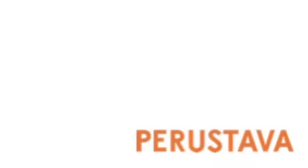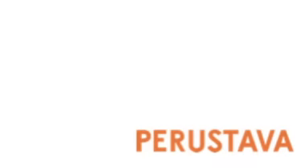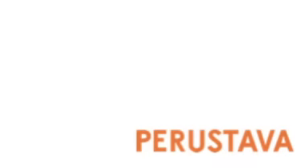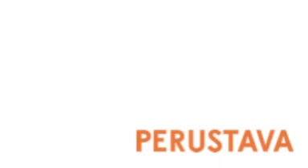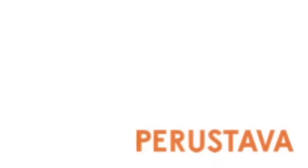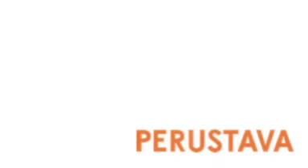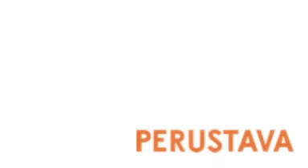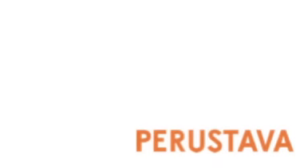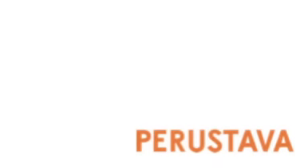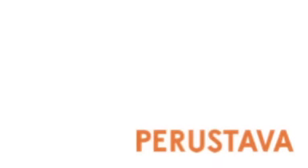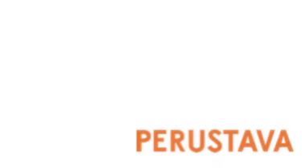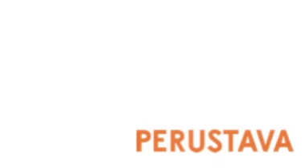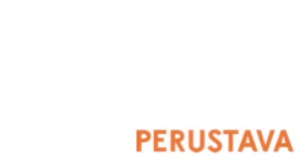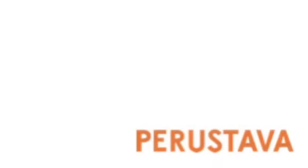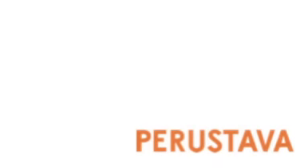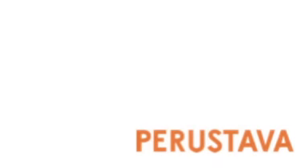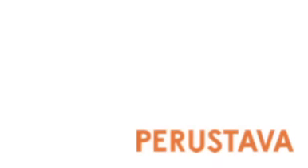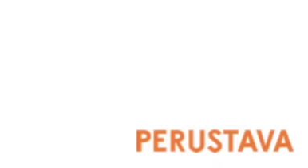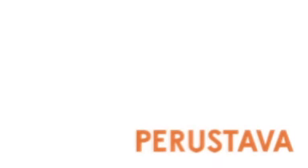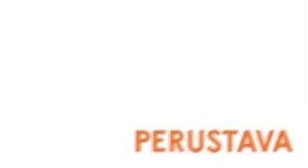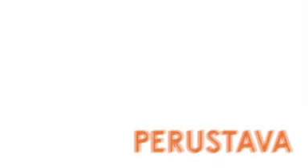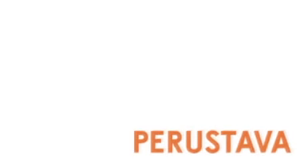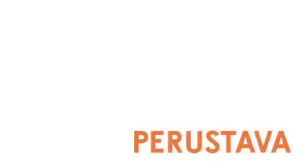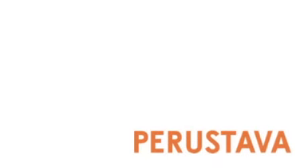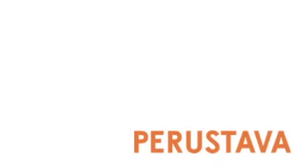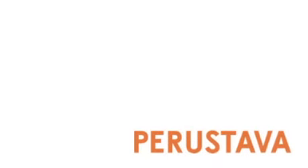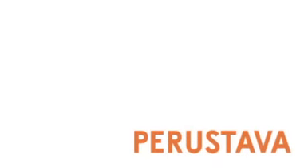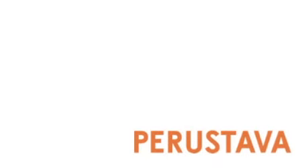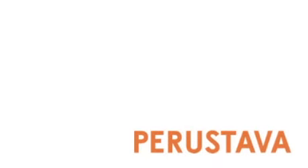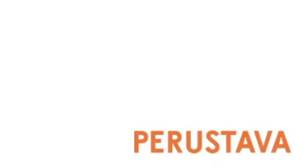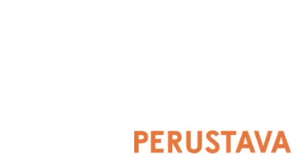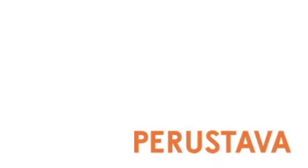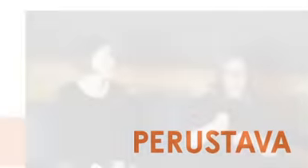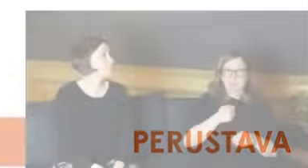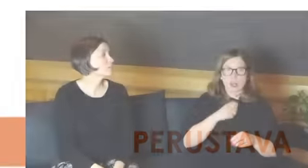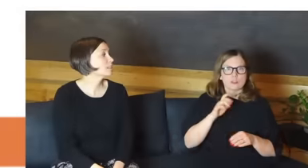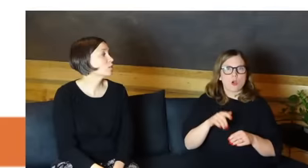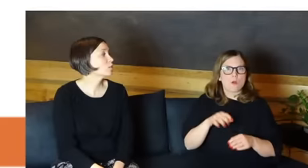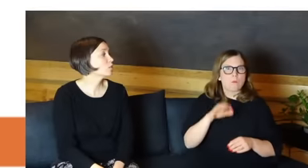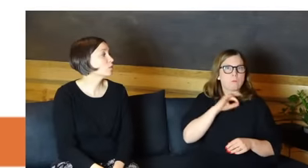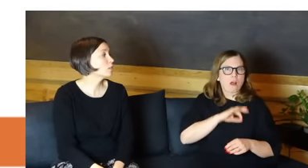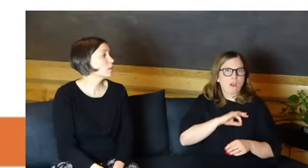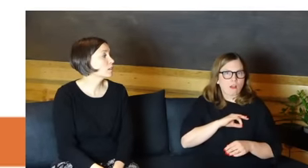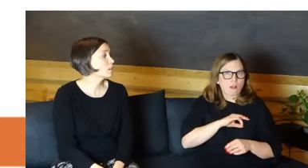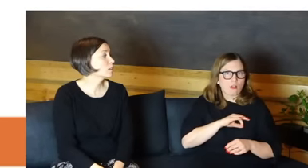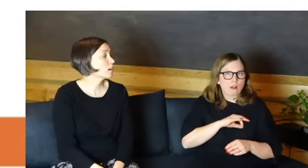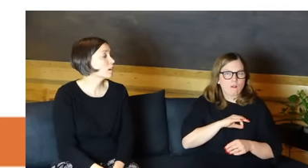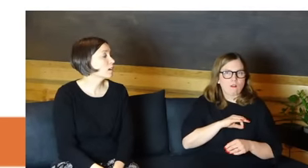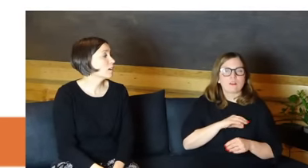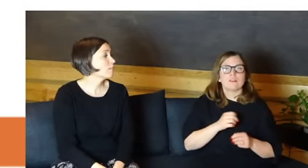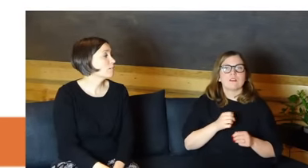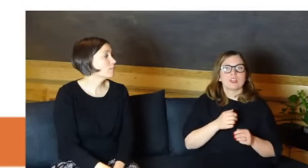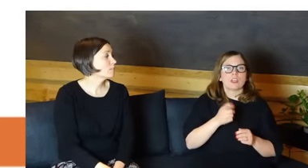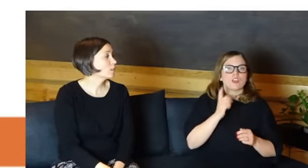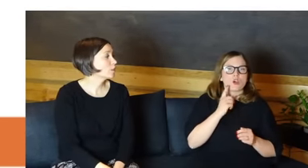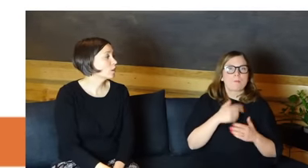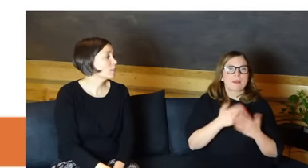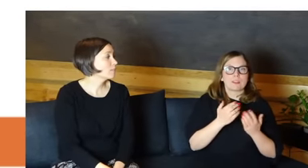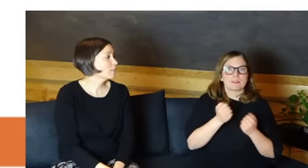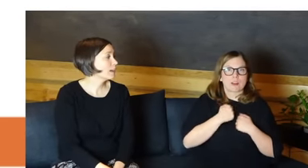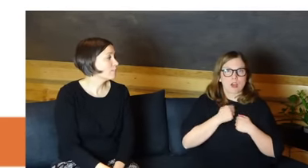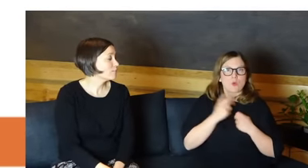ja siinä sitten saadaankin sitten jo viikon palkallinen loma. Mitä sä tekisit viikon lomana? Pukillahan tämä on vähän